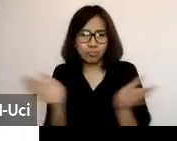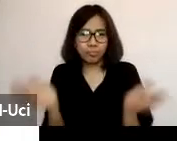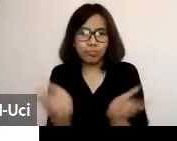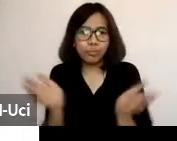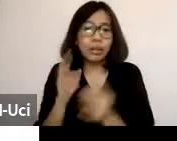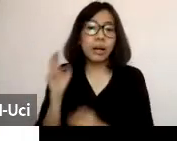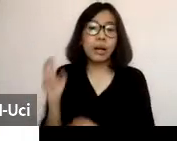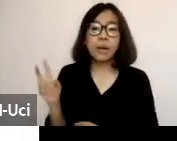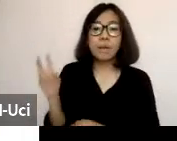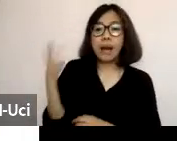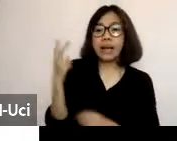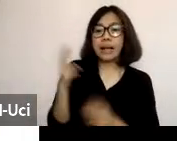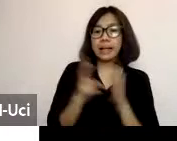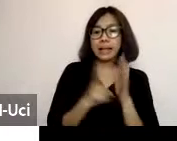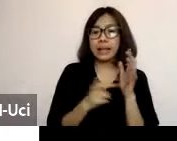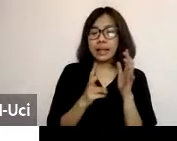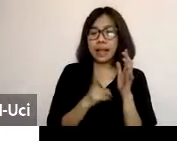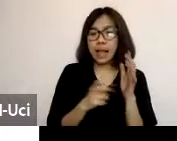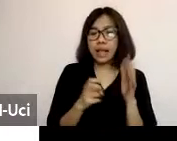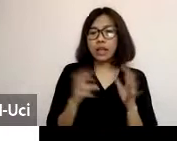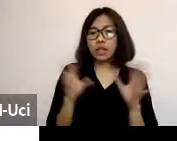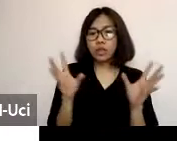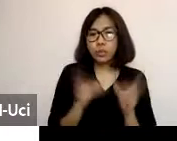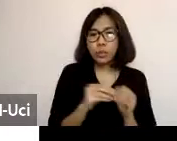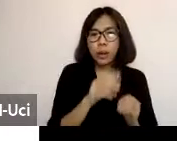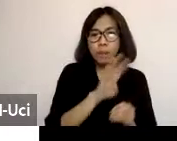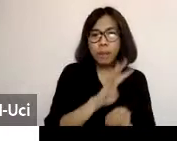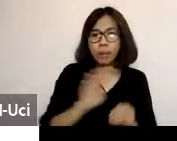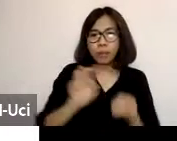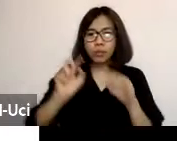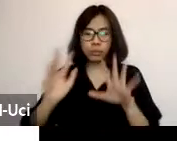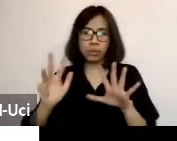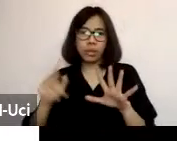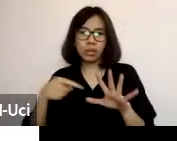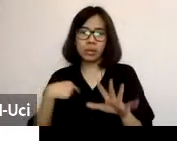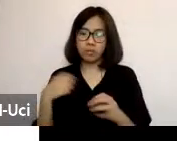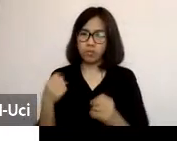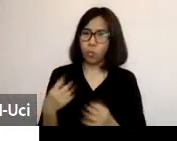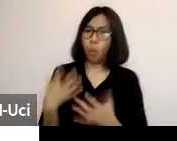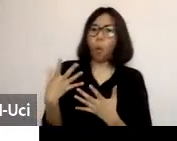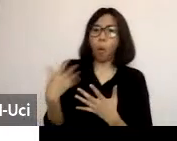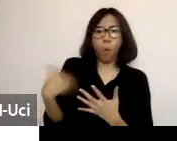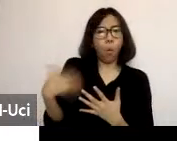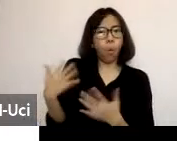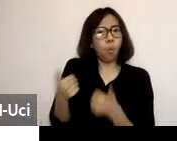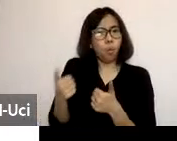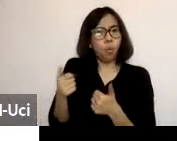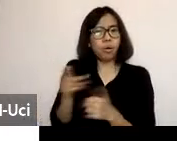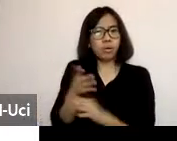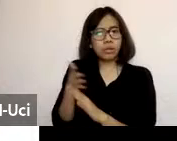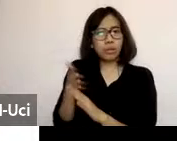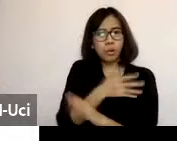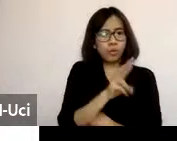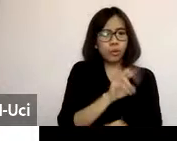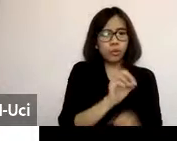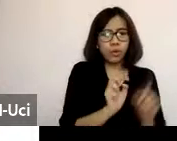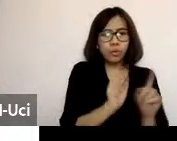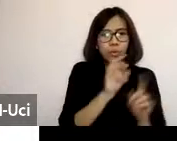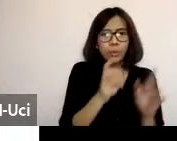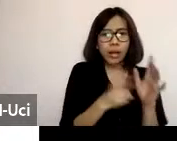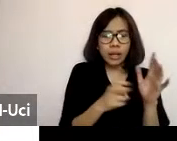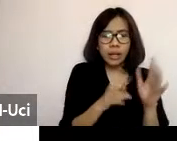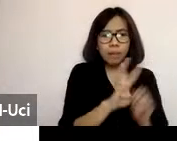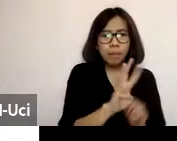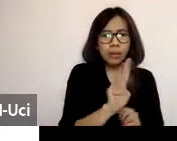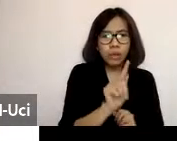video klip kemarin Pak 9 Nippon saya agak-agak Surface dengan tujuh poin kenaikan dari 2019 besar